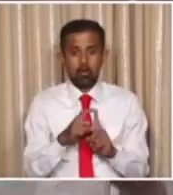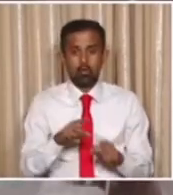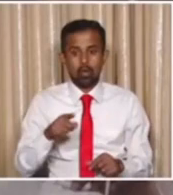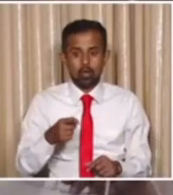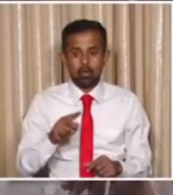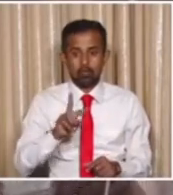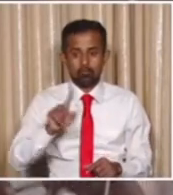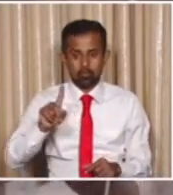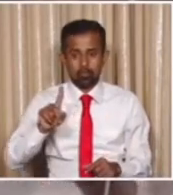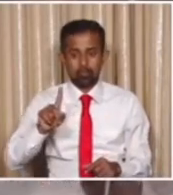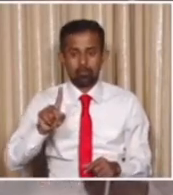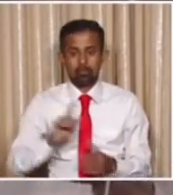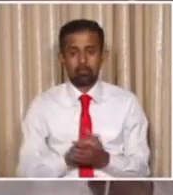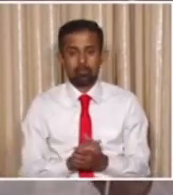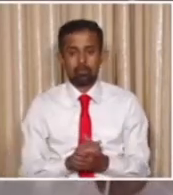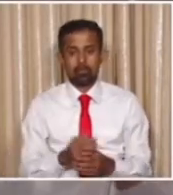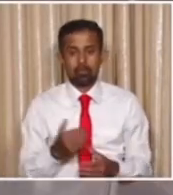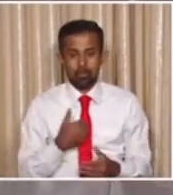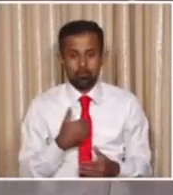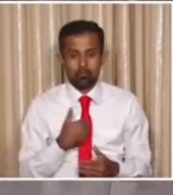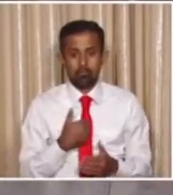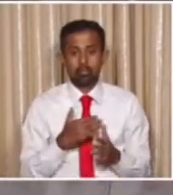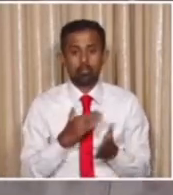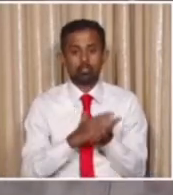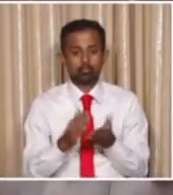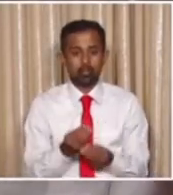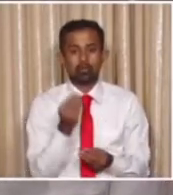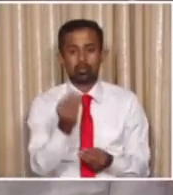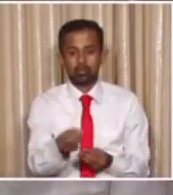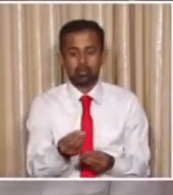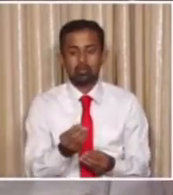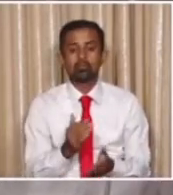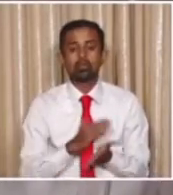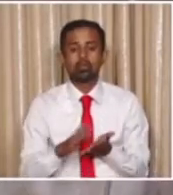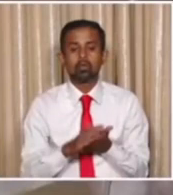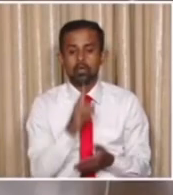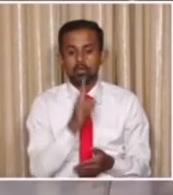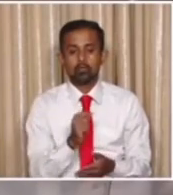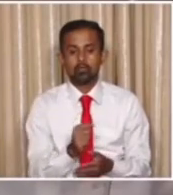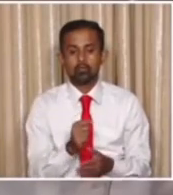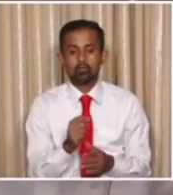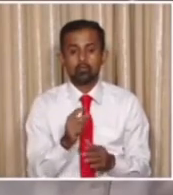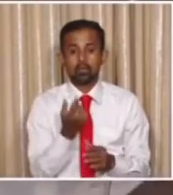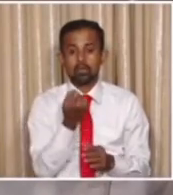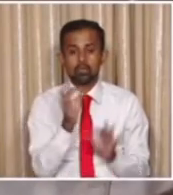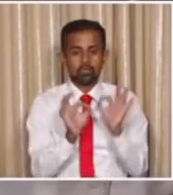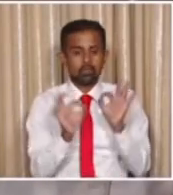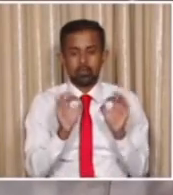120කට යද්දි අපි සහනාධාරය දුන්නා. මොකද සහනාධාරය කියන්නේ? මිල සූත්‍රය භාවිතා කළේ